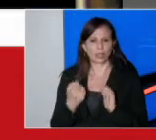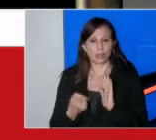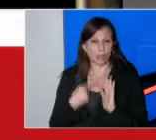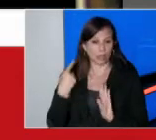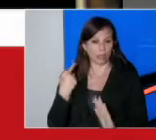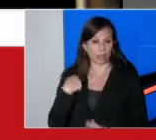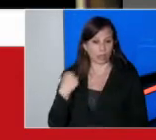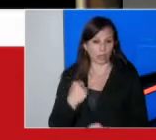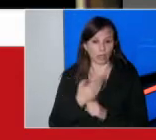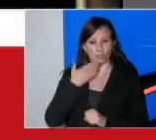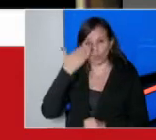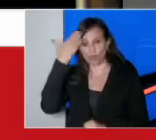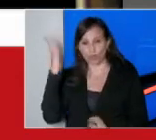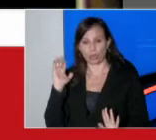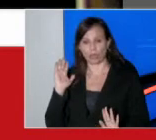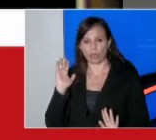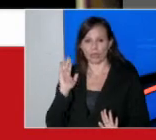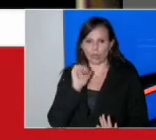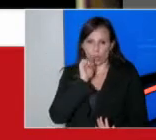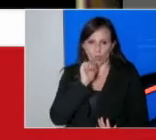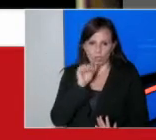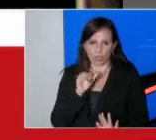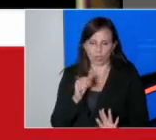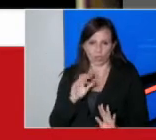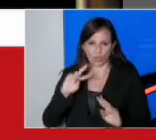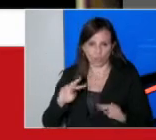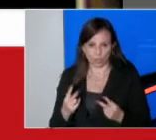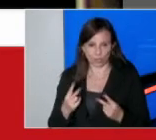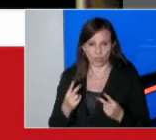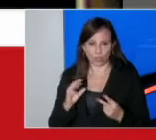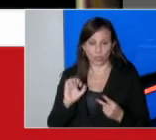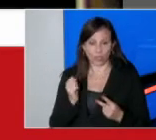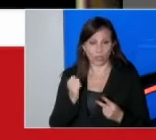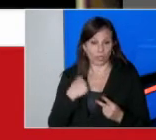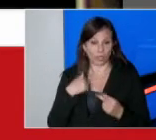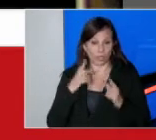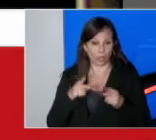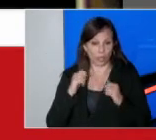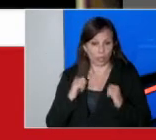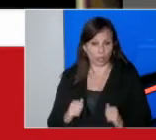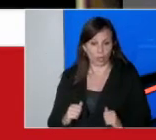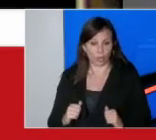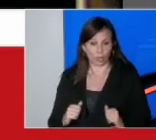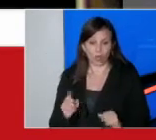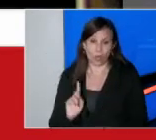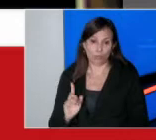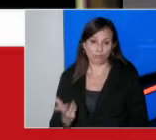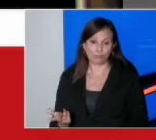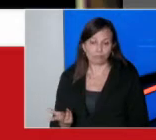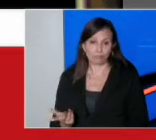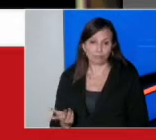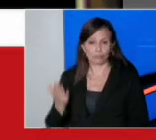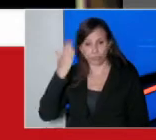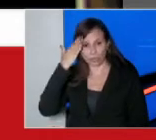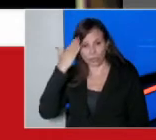אחת, ברוך השם, ואני באמת לא מעוניינת לעבור את זה שוב. האם אני יכולה לנוח על זרי הדפנה? האם יש לי את כל החיים להבין? לא, אבל אני מכירה